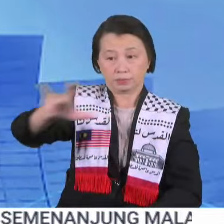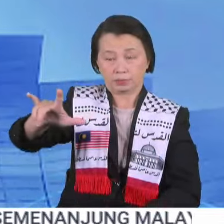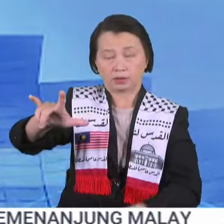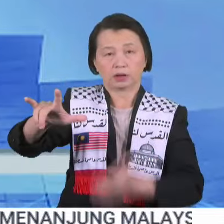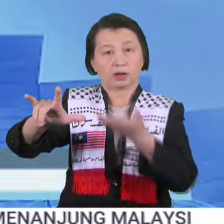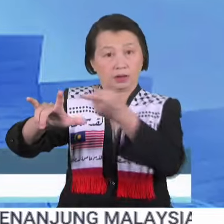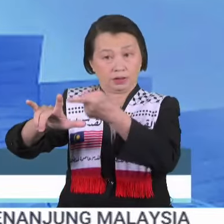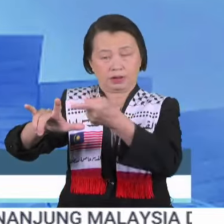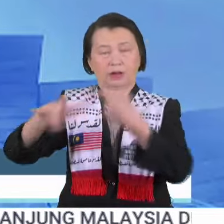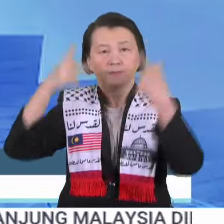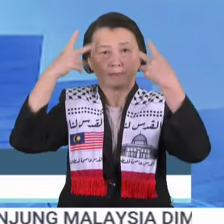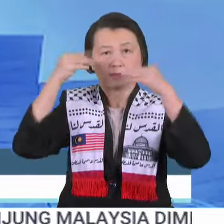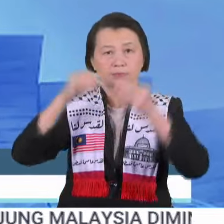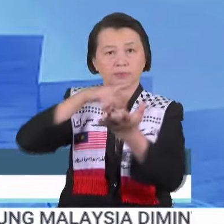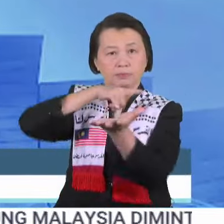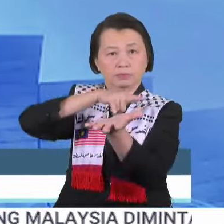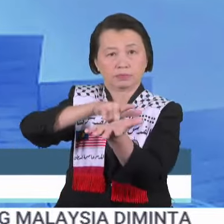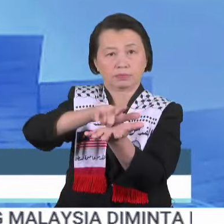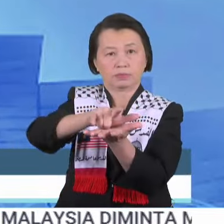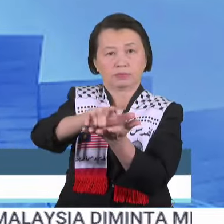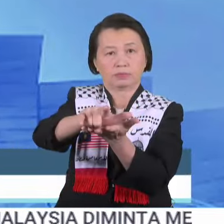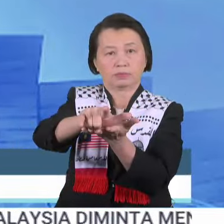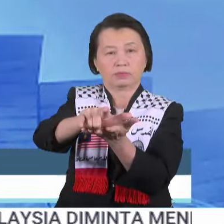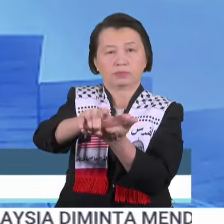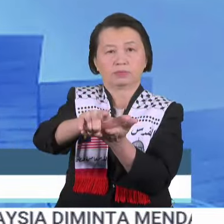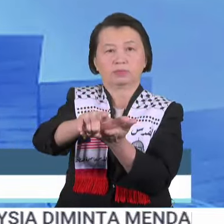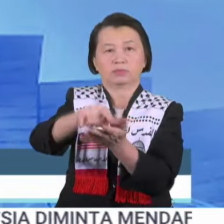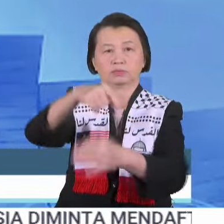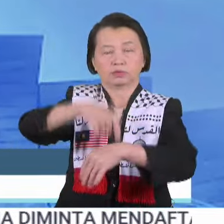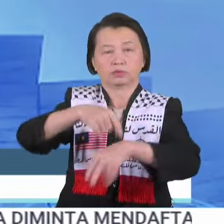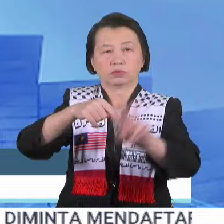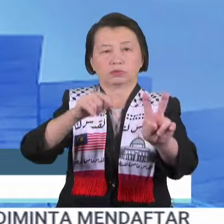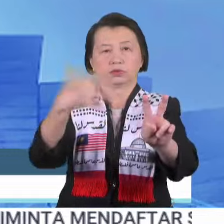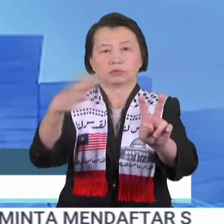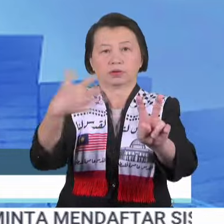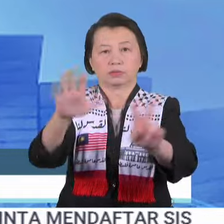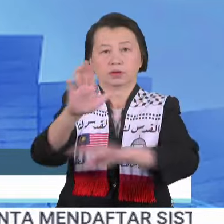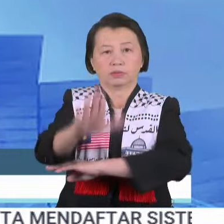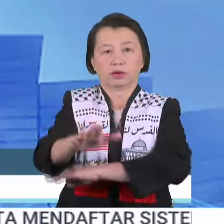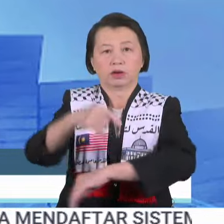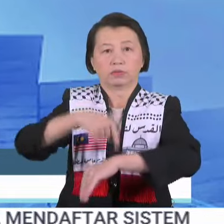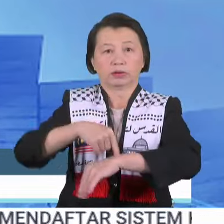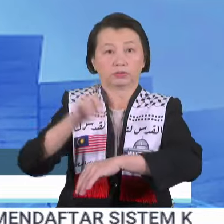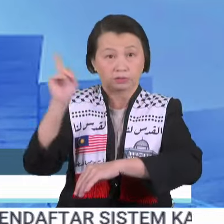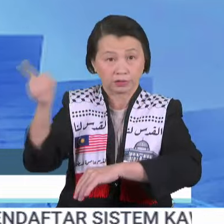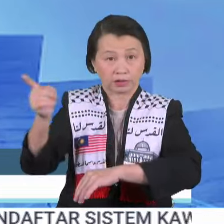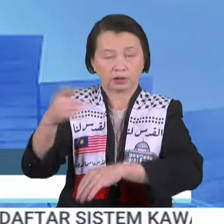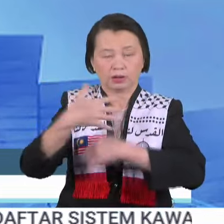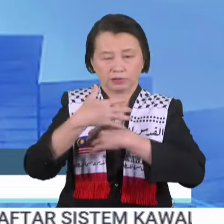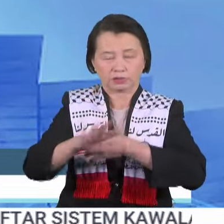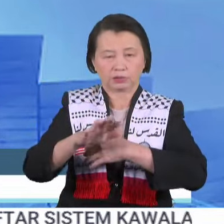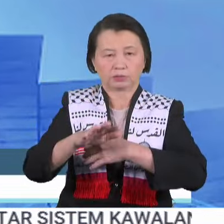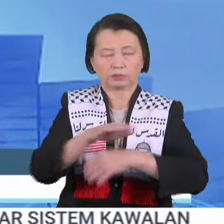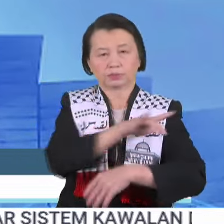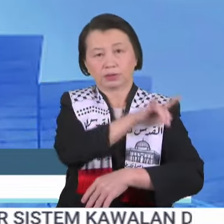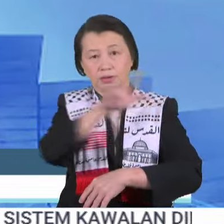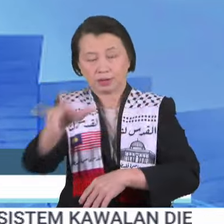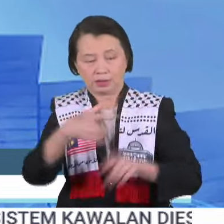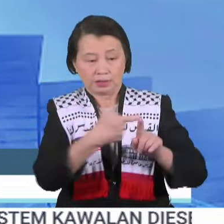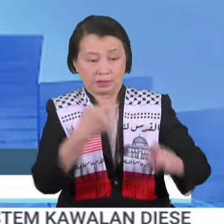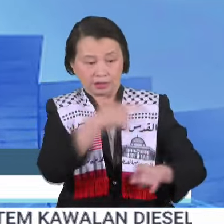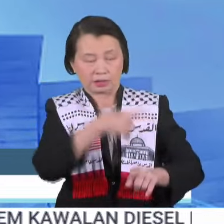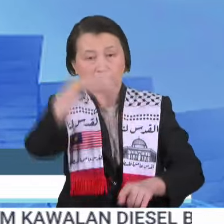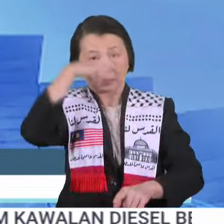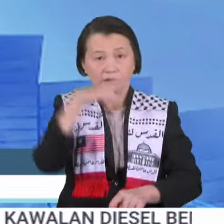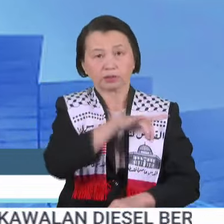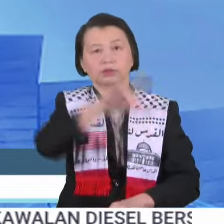Perdana Menteri mendarat di lapangan terbang antarabangsa Tashkent pada pukul 2.15 petang waktu tempatan selepas berlepas dari